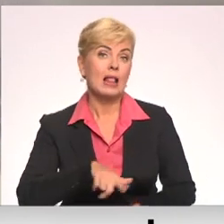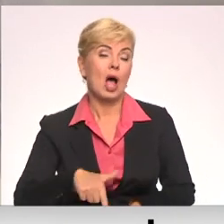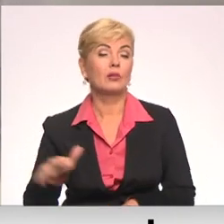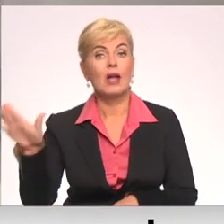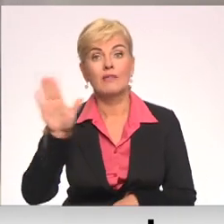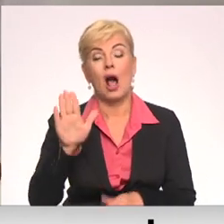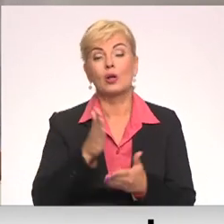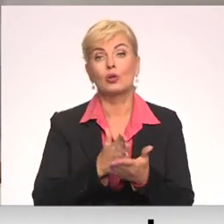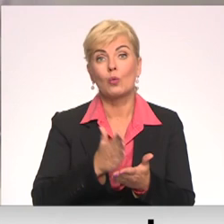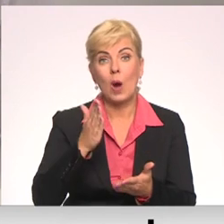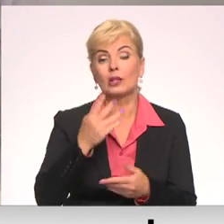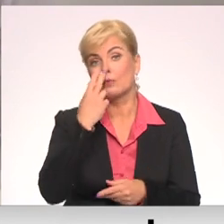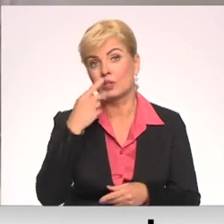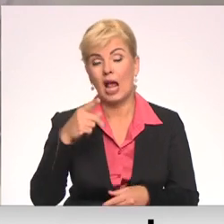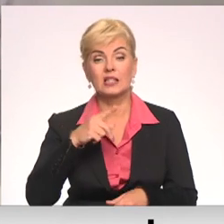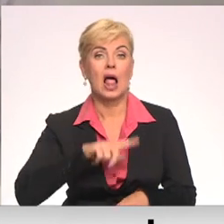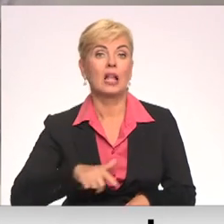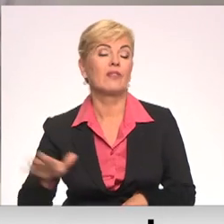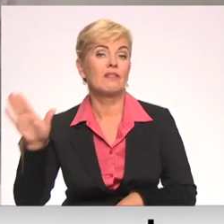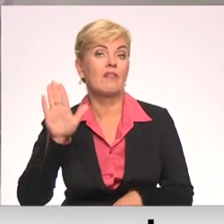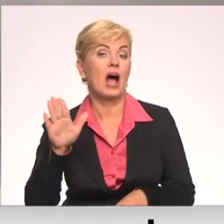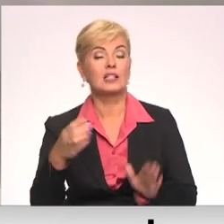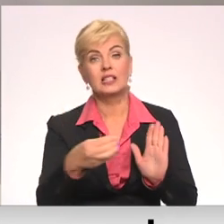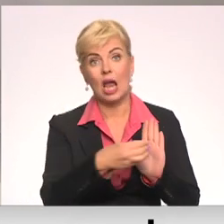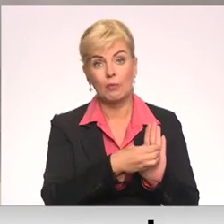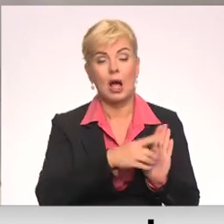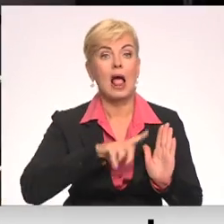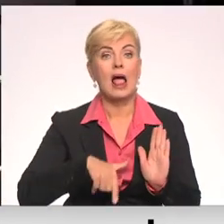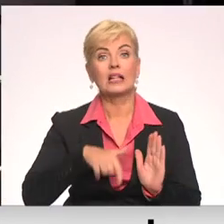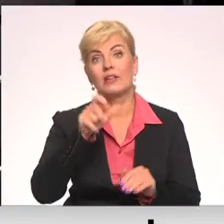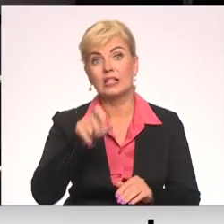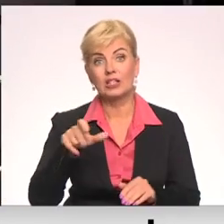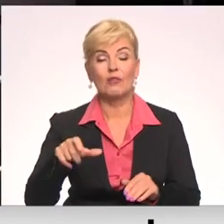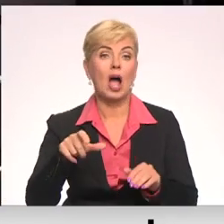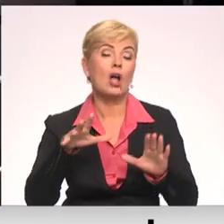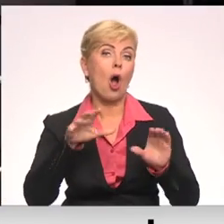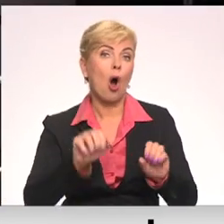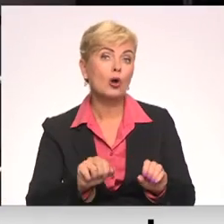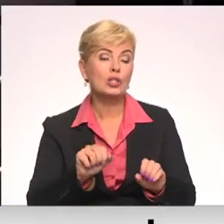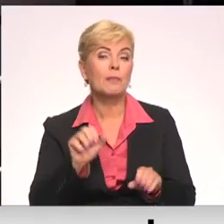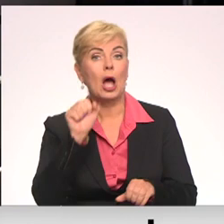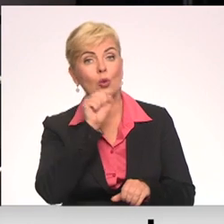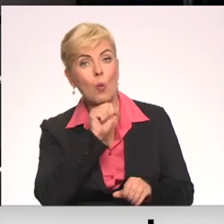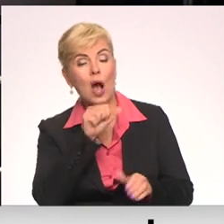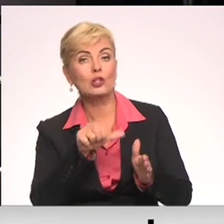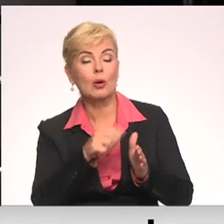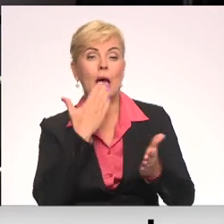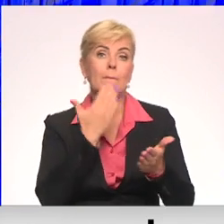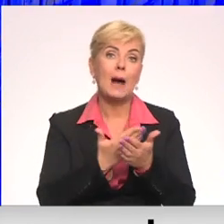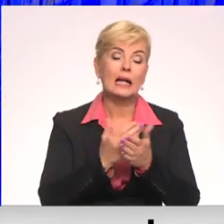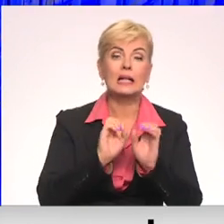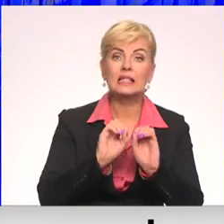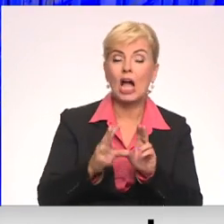valsts notikumi, šeit ir Latvijas valsts simboli un šeit ir Latvijas cilvēki. Okupācijas var noziegumu parādīt gan skaidrojošā,